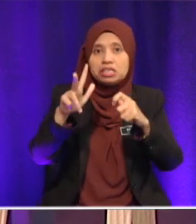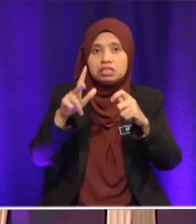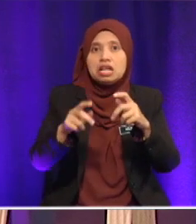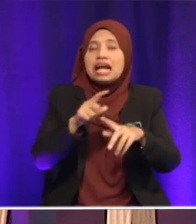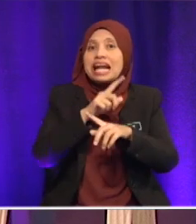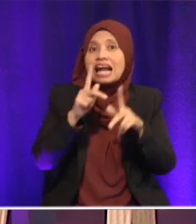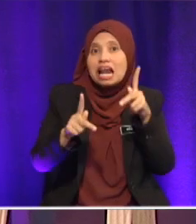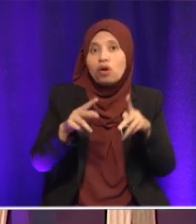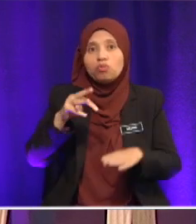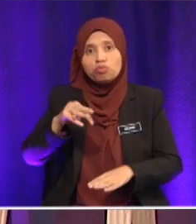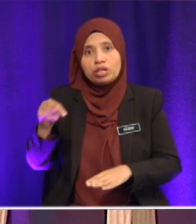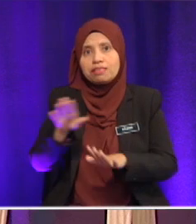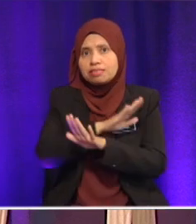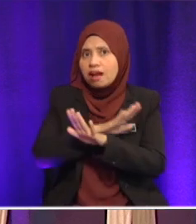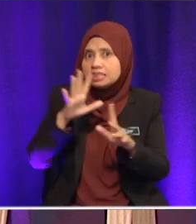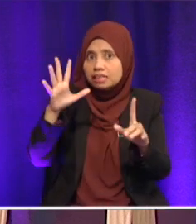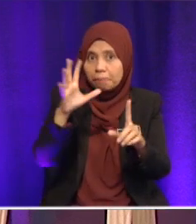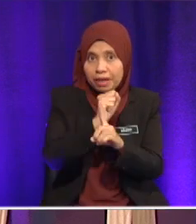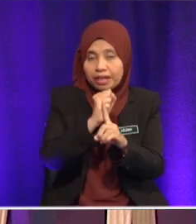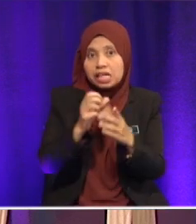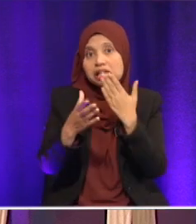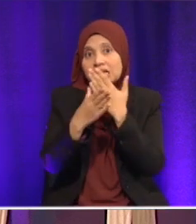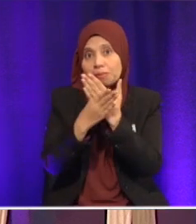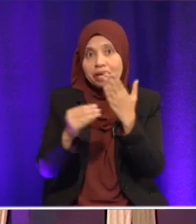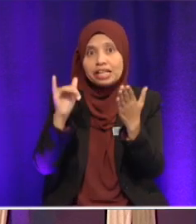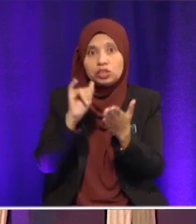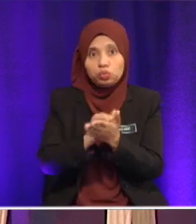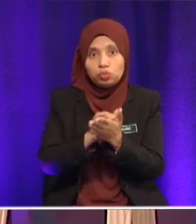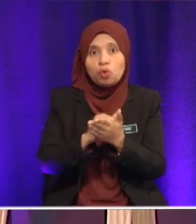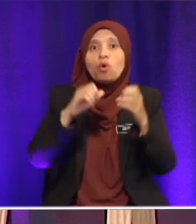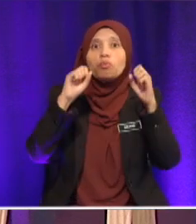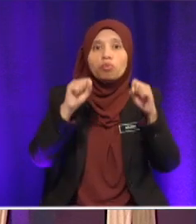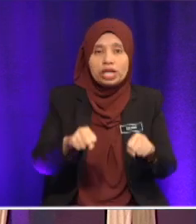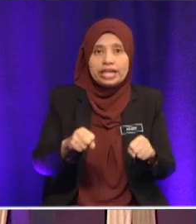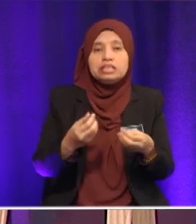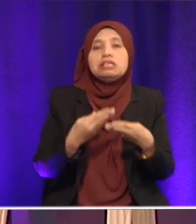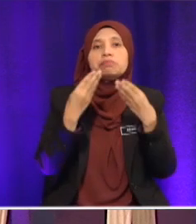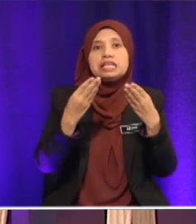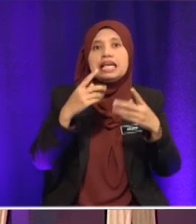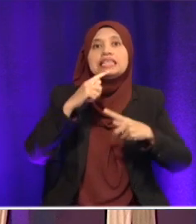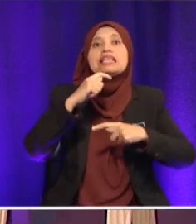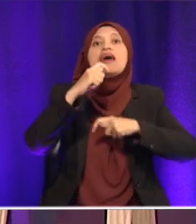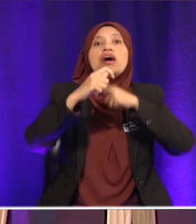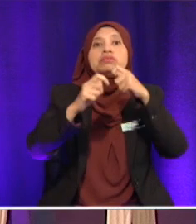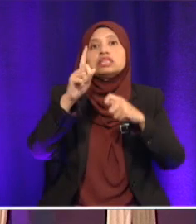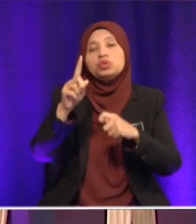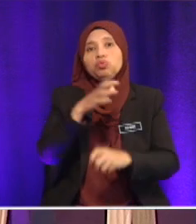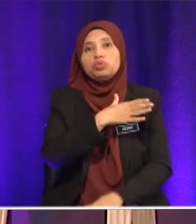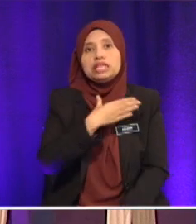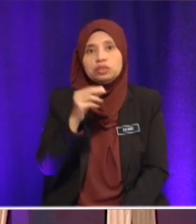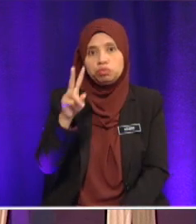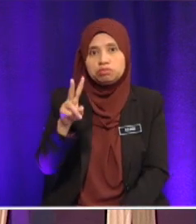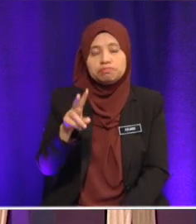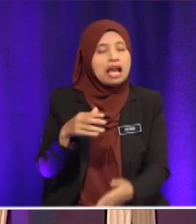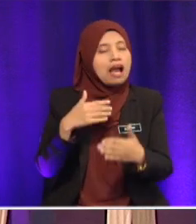mencapai kepada kemahiran tersebut mereka boleh diberi tahap 1 dan takdu tidak ada masalah memang tidak